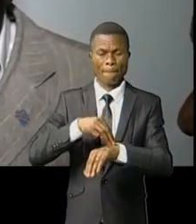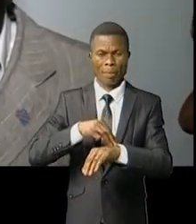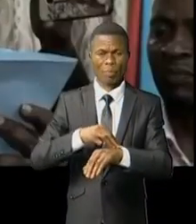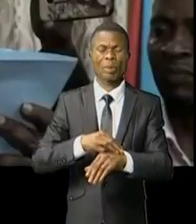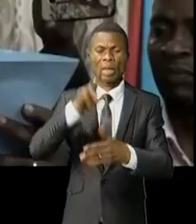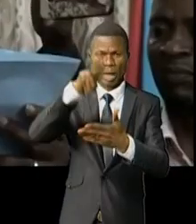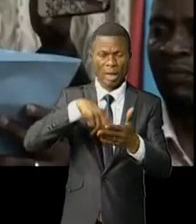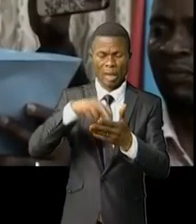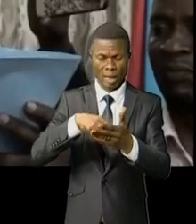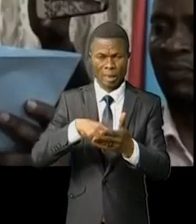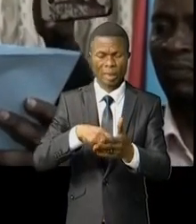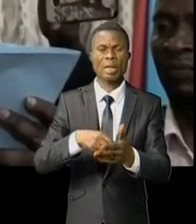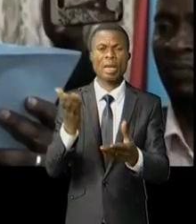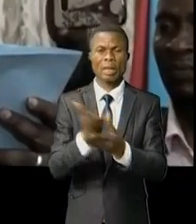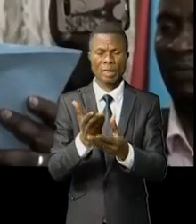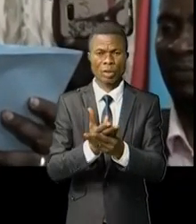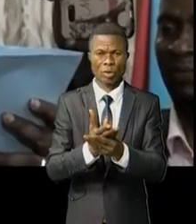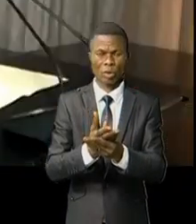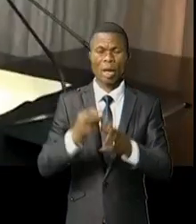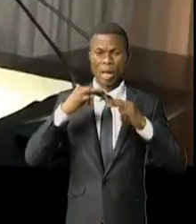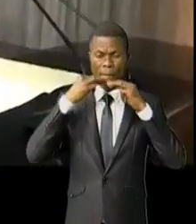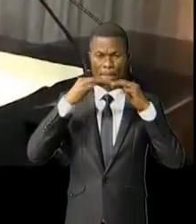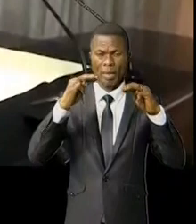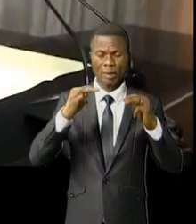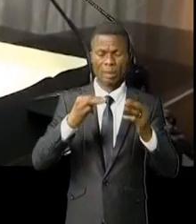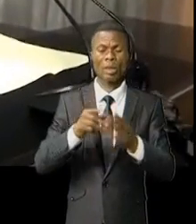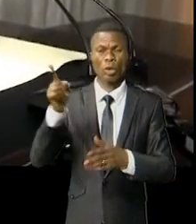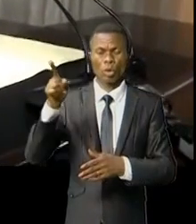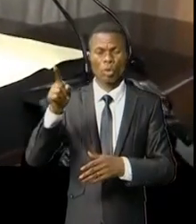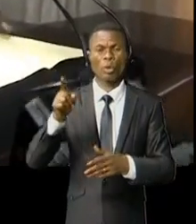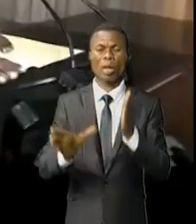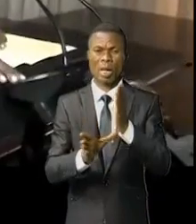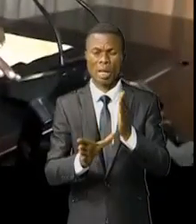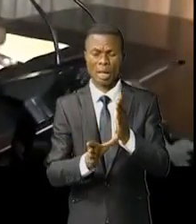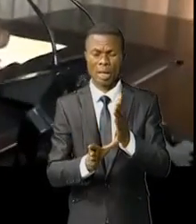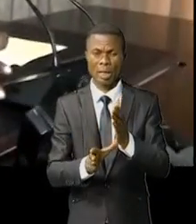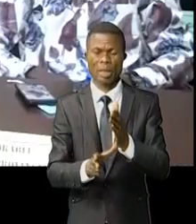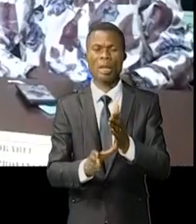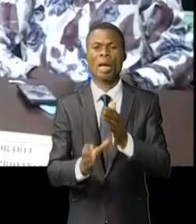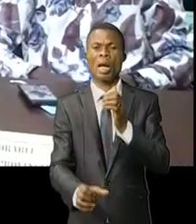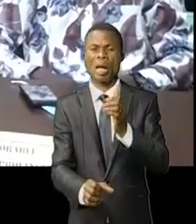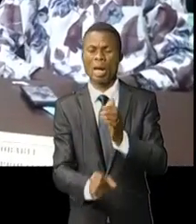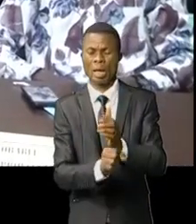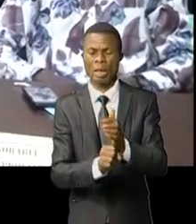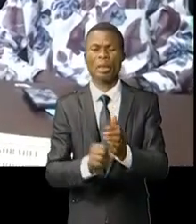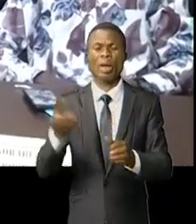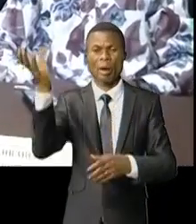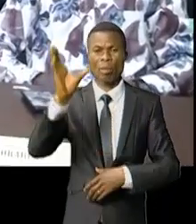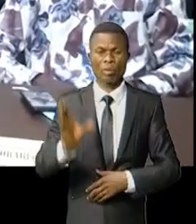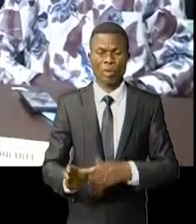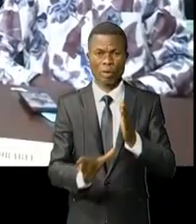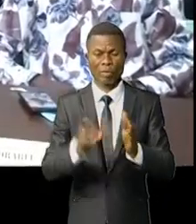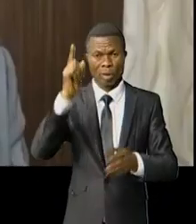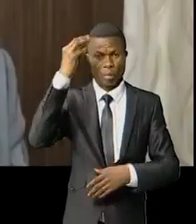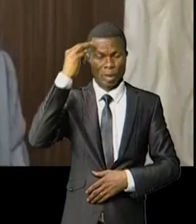et lecture du message officiel notifiant Justin Luemba Makoso comme gouverneur à Simala intérim à la tête de la province du Congo central par le